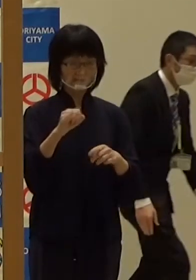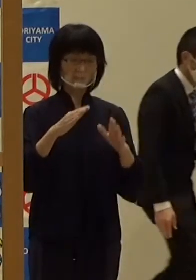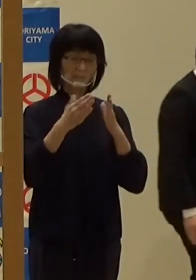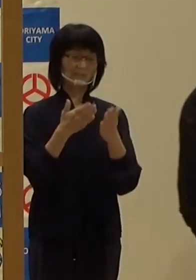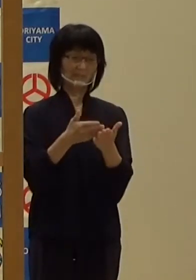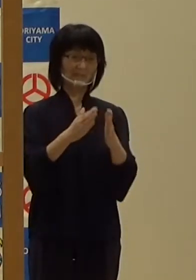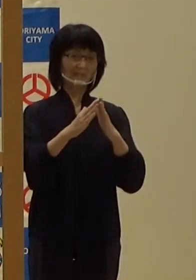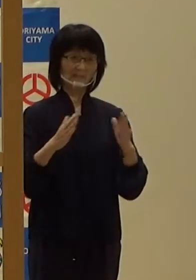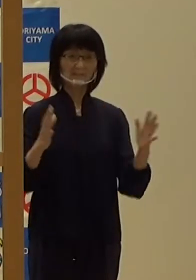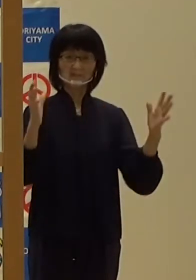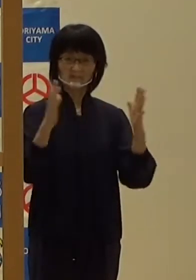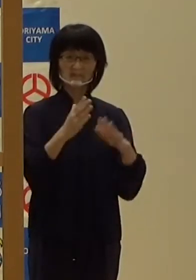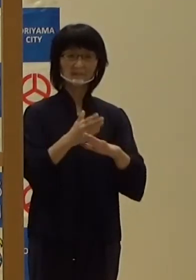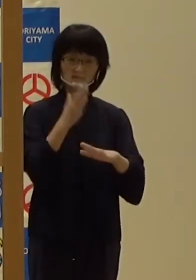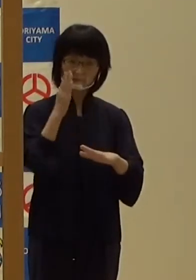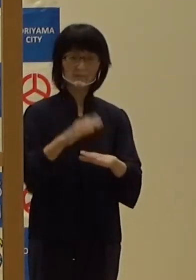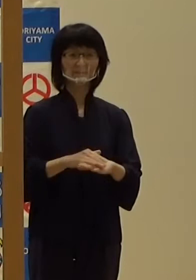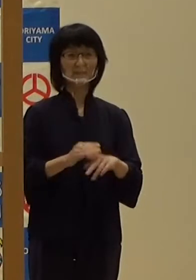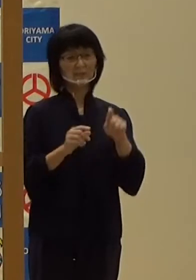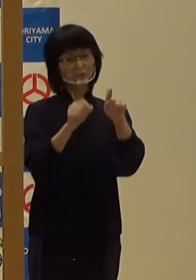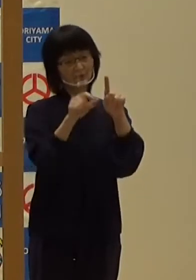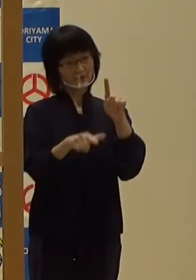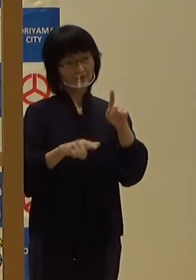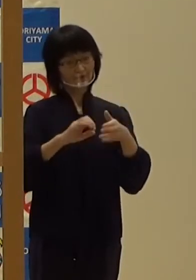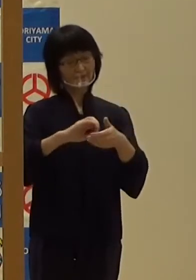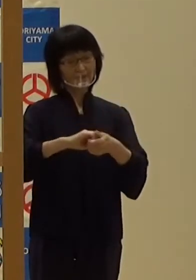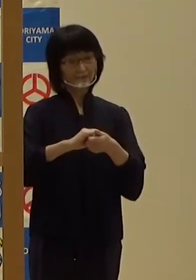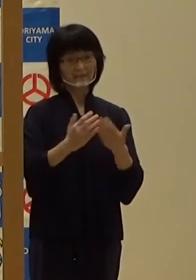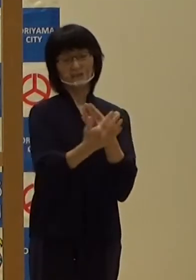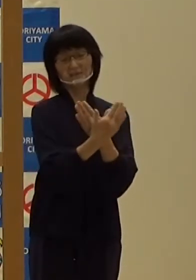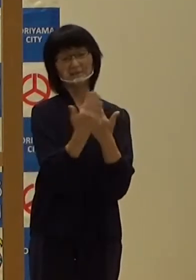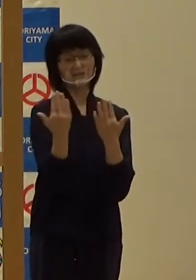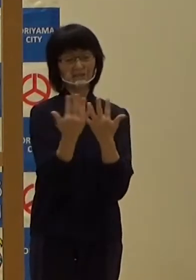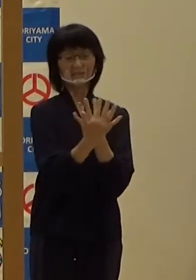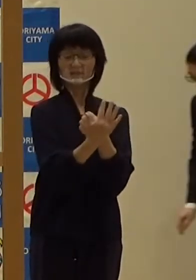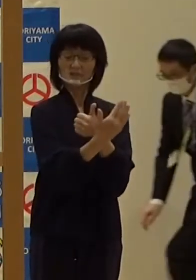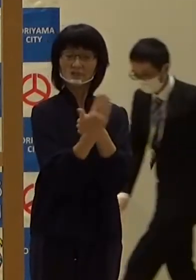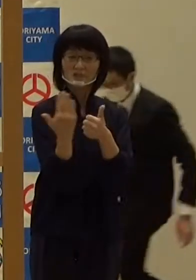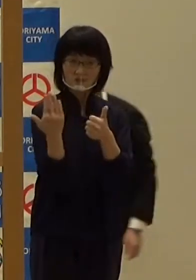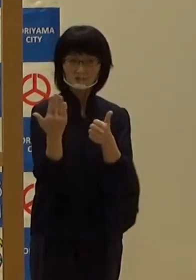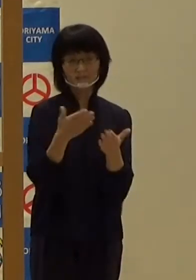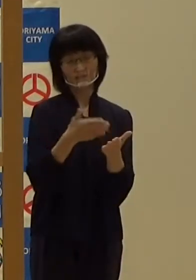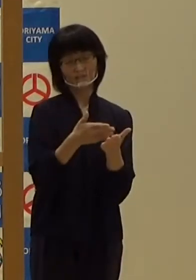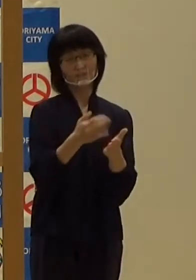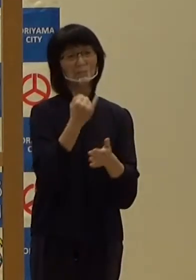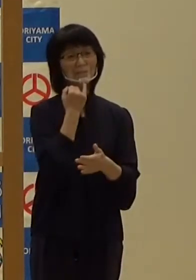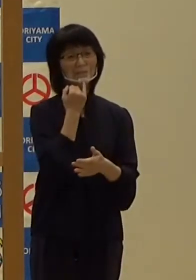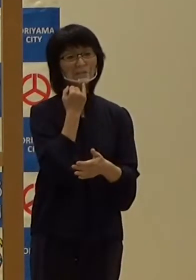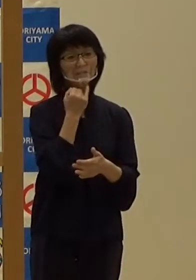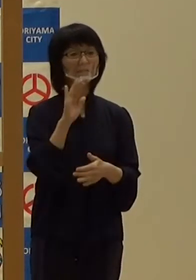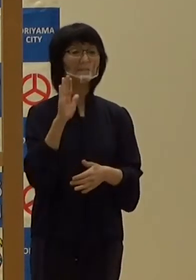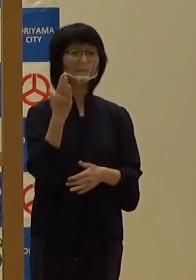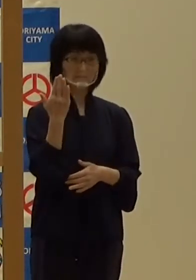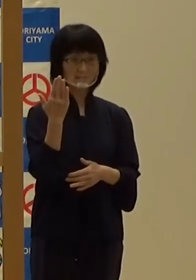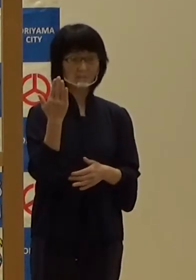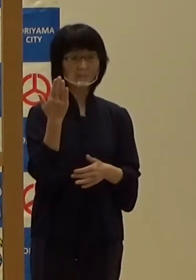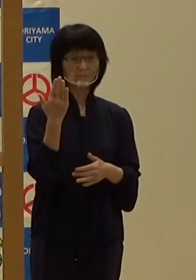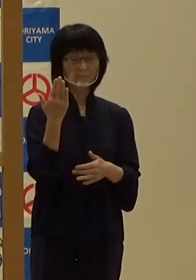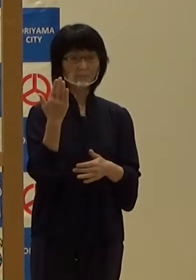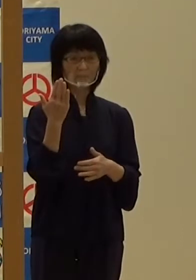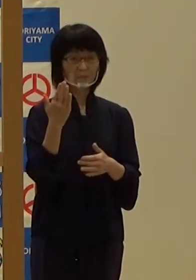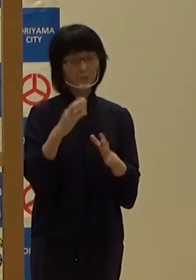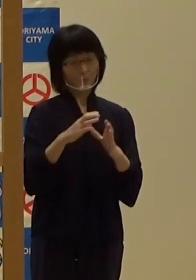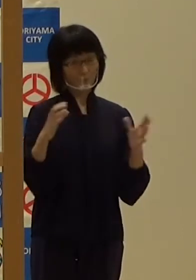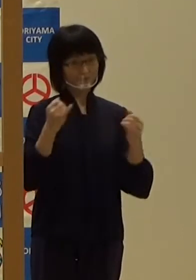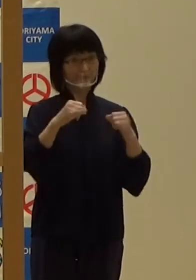ました。11月の定例記者会見で申し上げてもよろしいんですが、まあ、大きなイベントでもございます